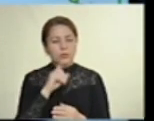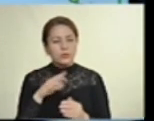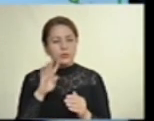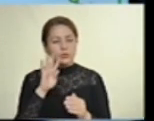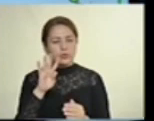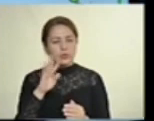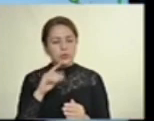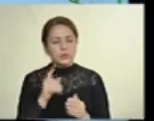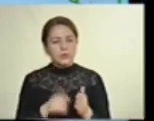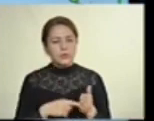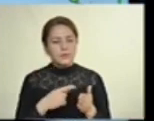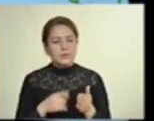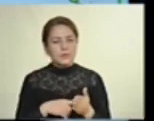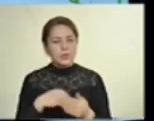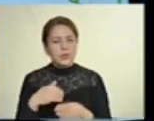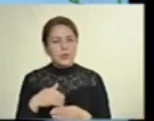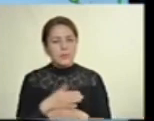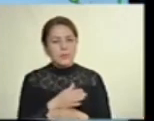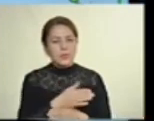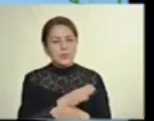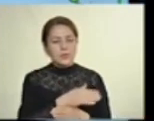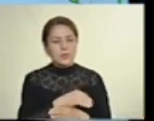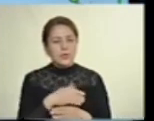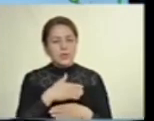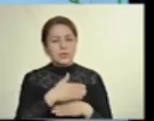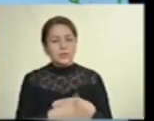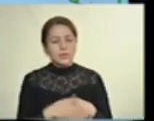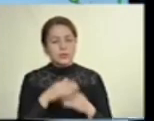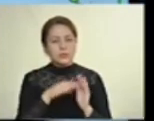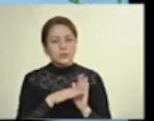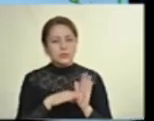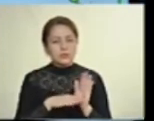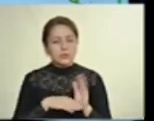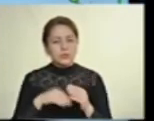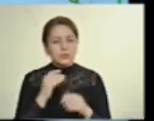101-104 sahifasidagi baliqlarning tashqi